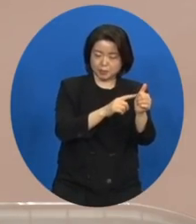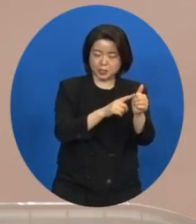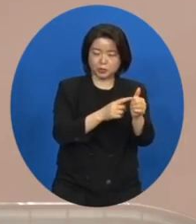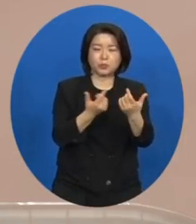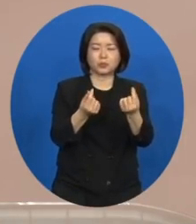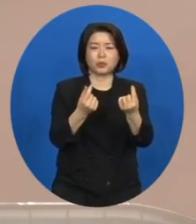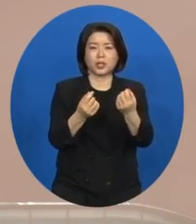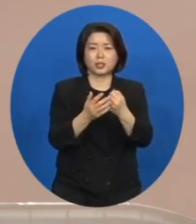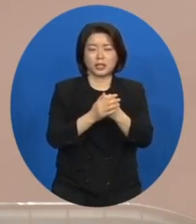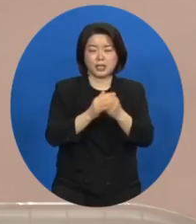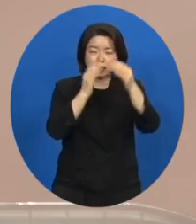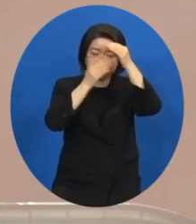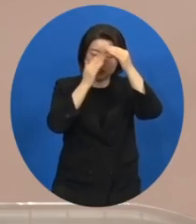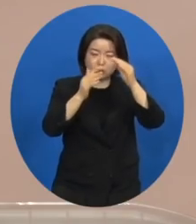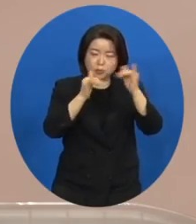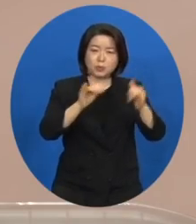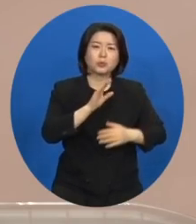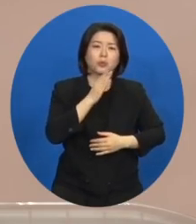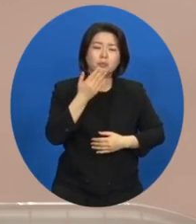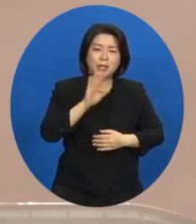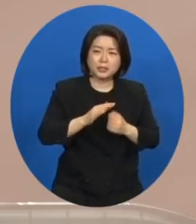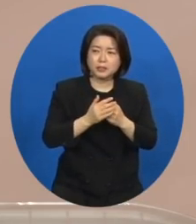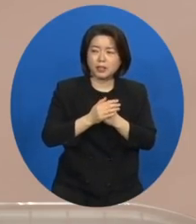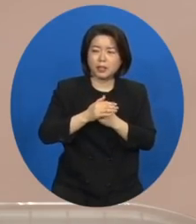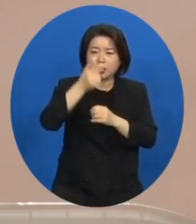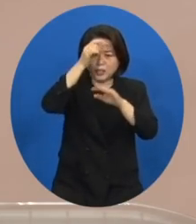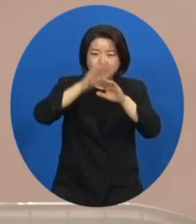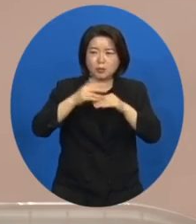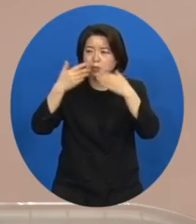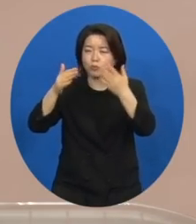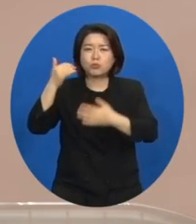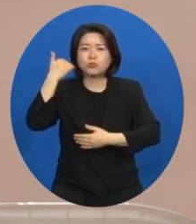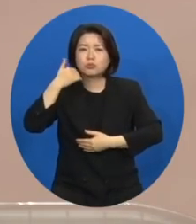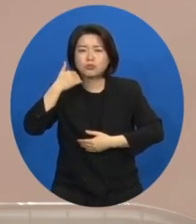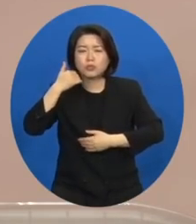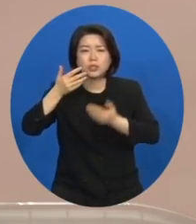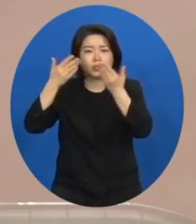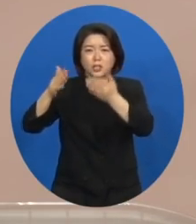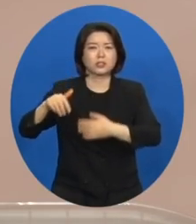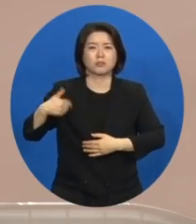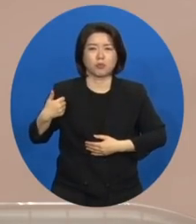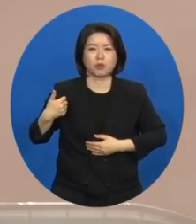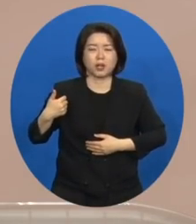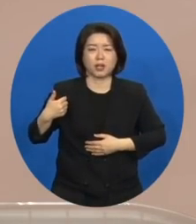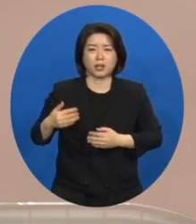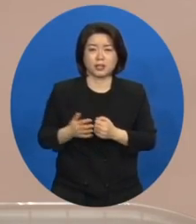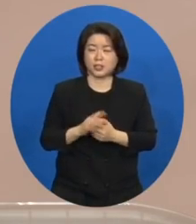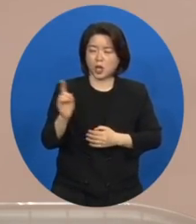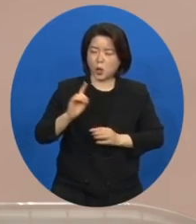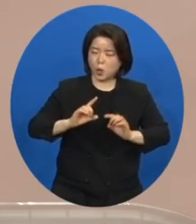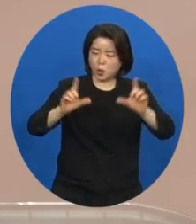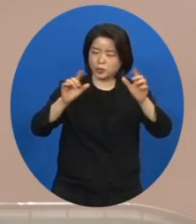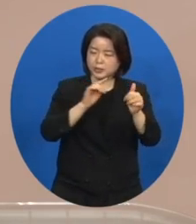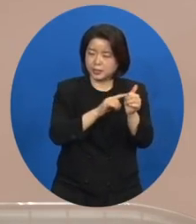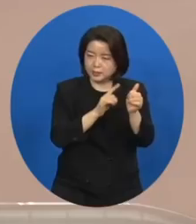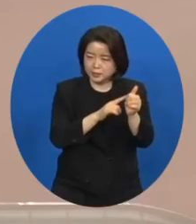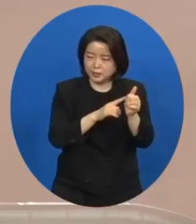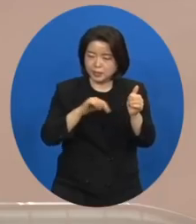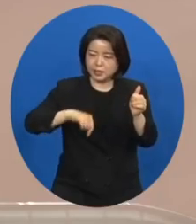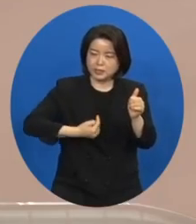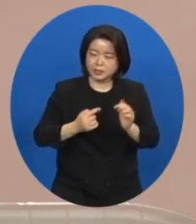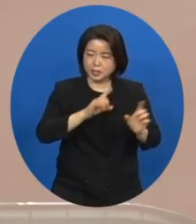못하고 있었어 알지 못하고 있었어 그런데 어느날 자신의 삶에 굉장히 회의를 갑자기